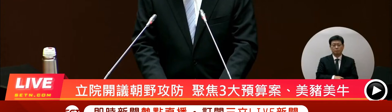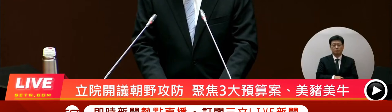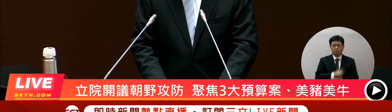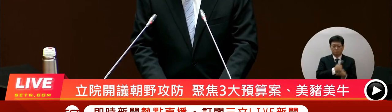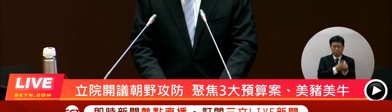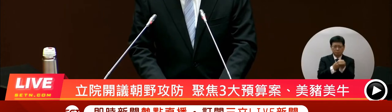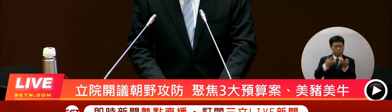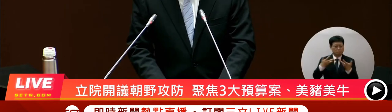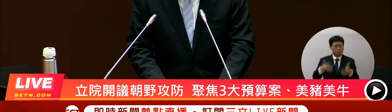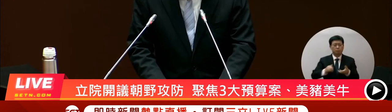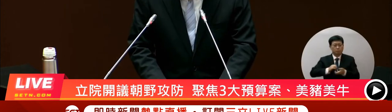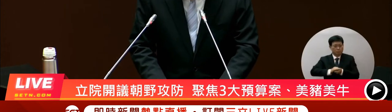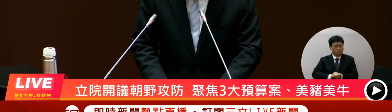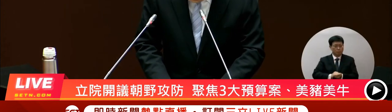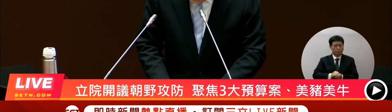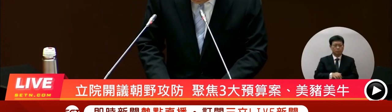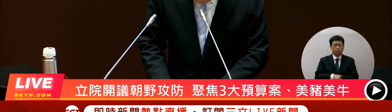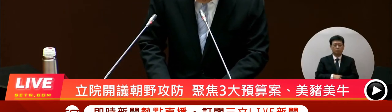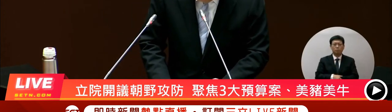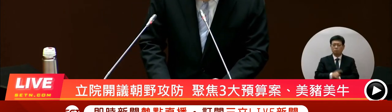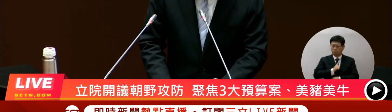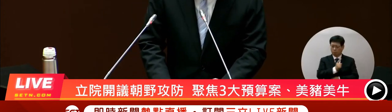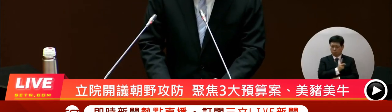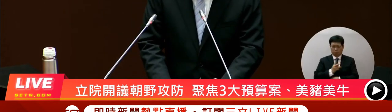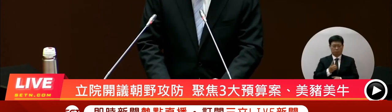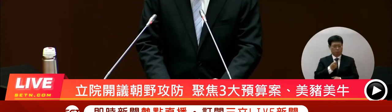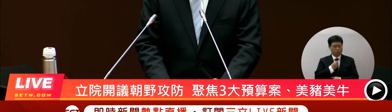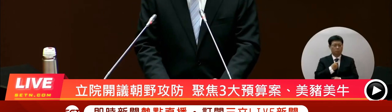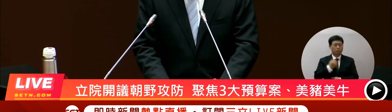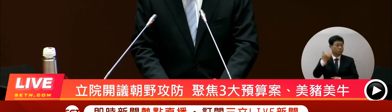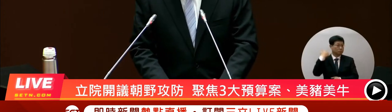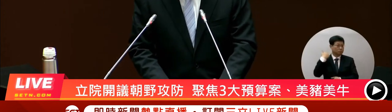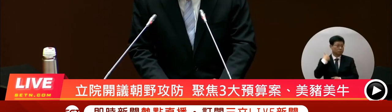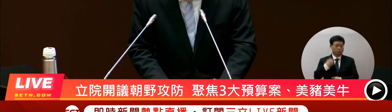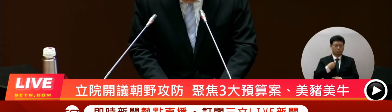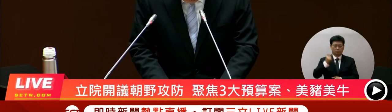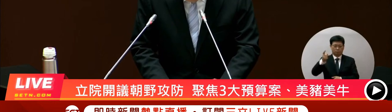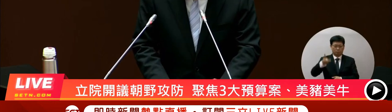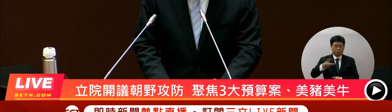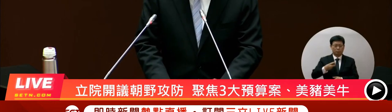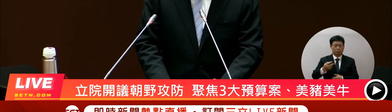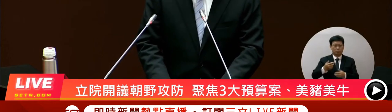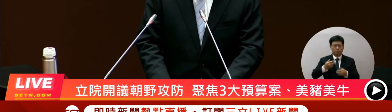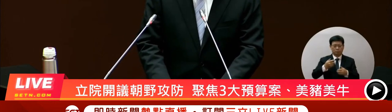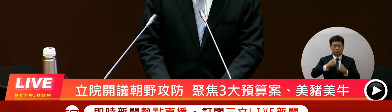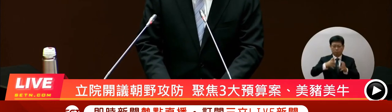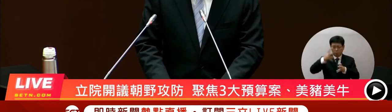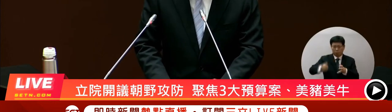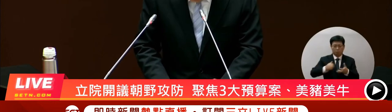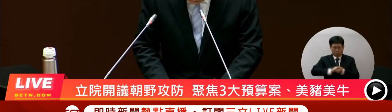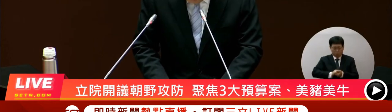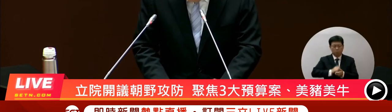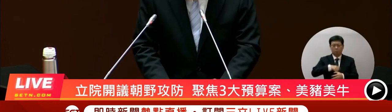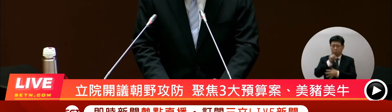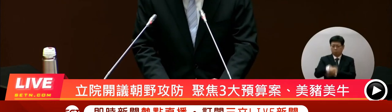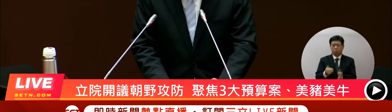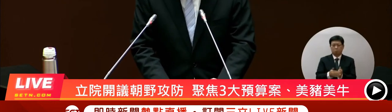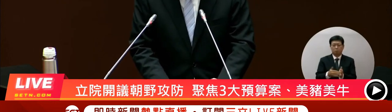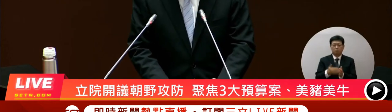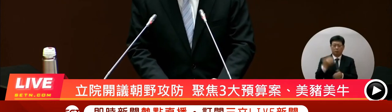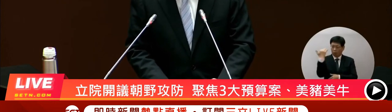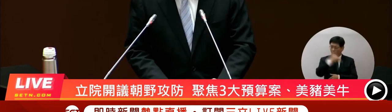面面都必须兼顾。过去两任总统都曾经做出承诺，